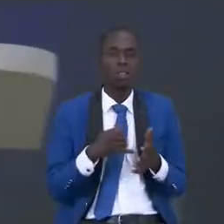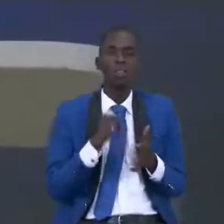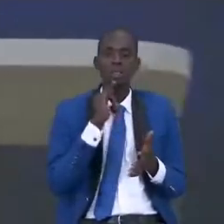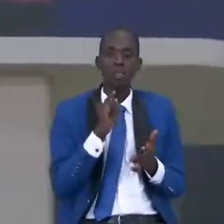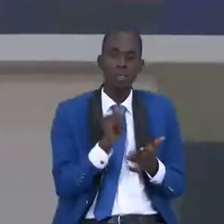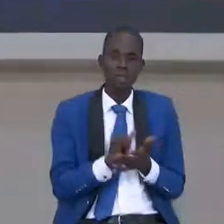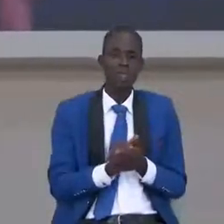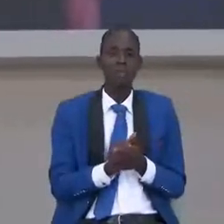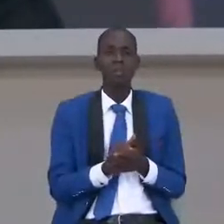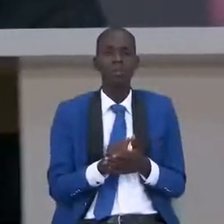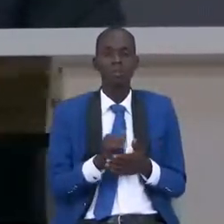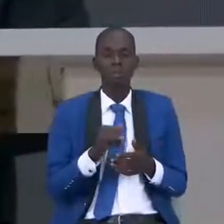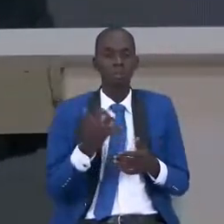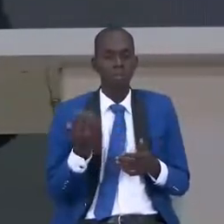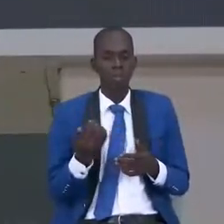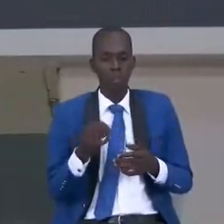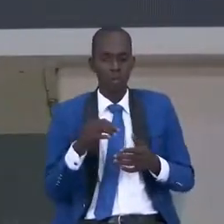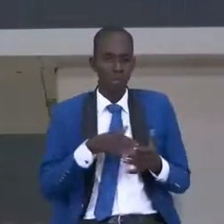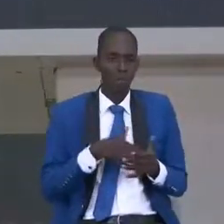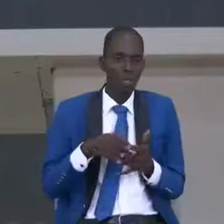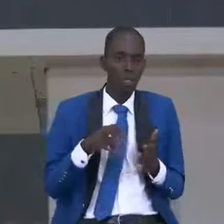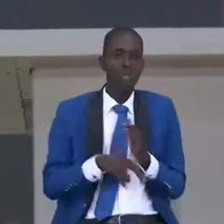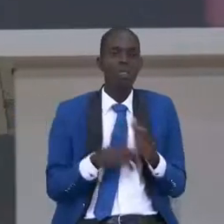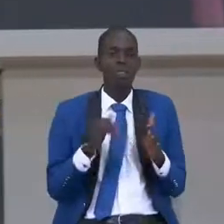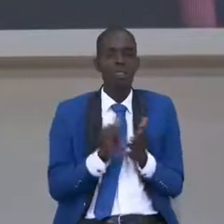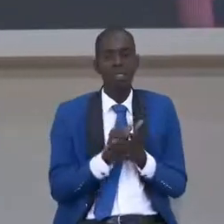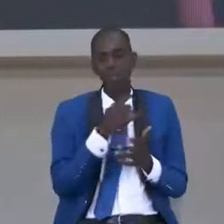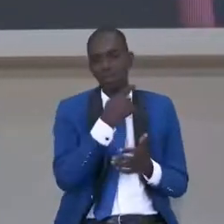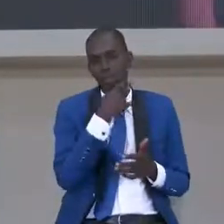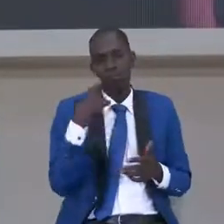Et c'est l'incrédulité qui dessèche notre vie.